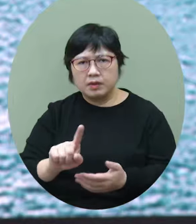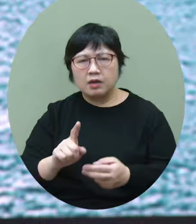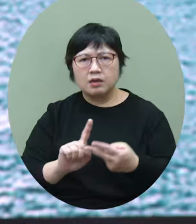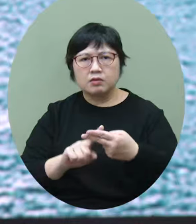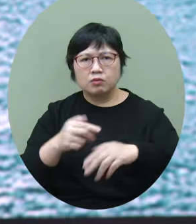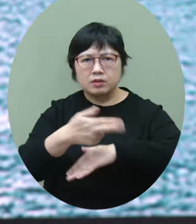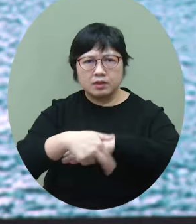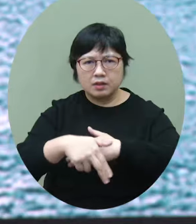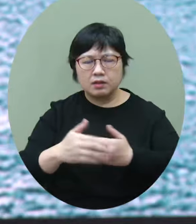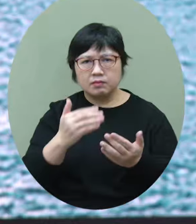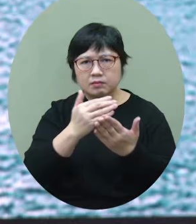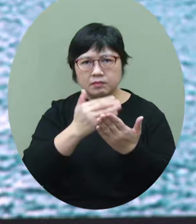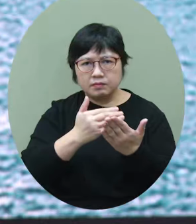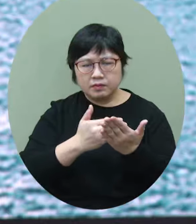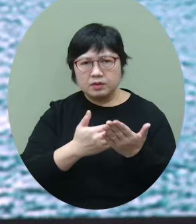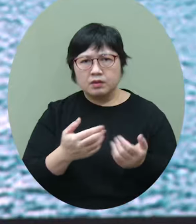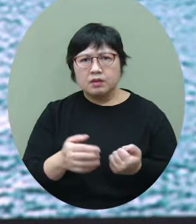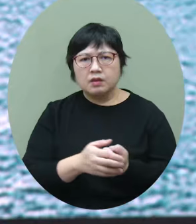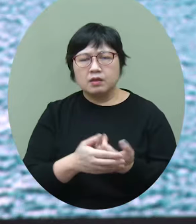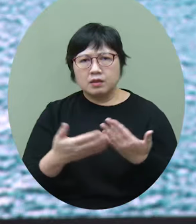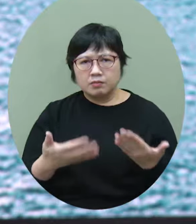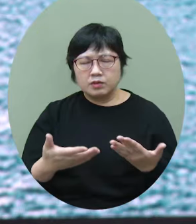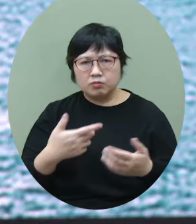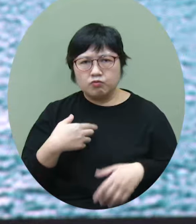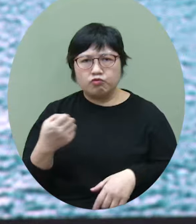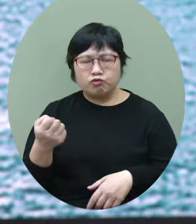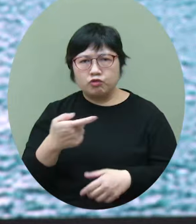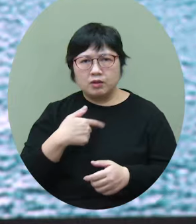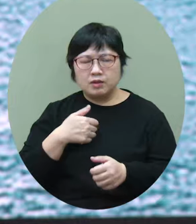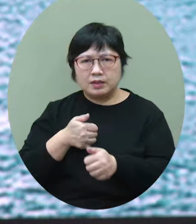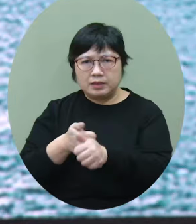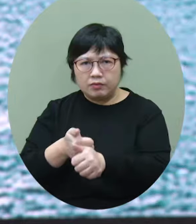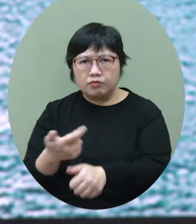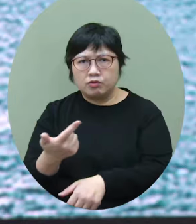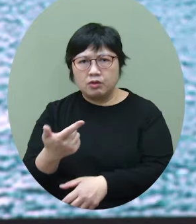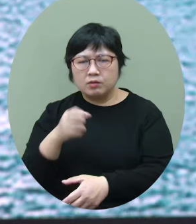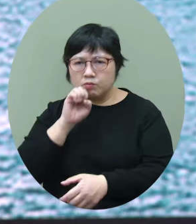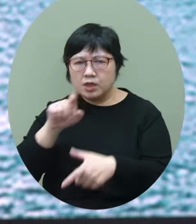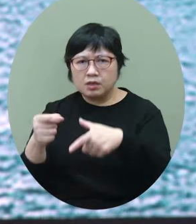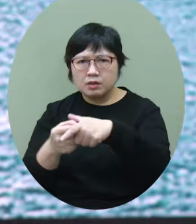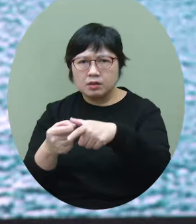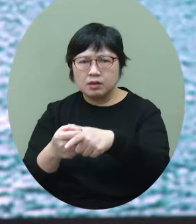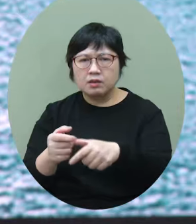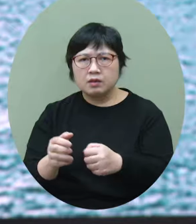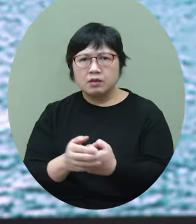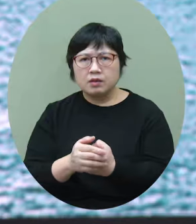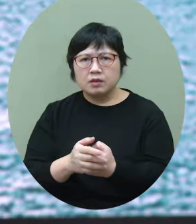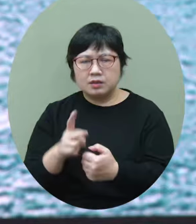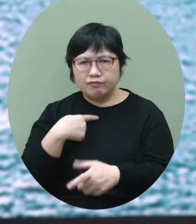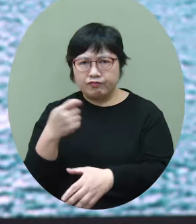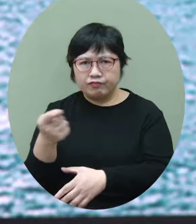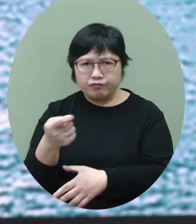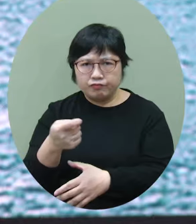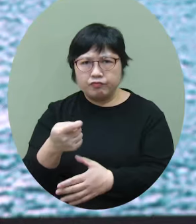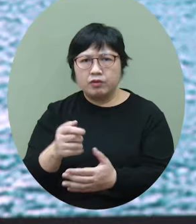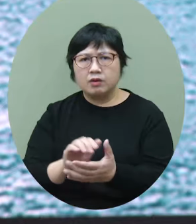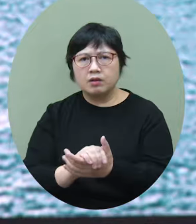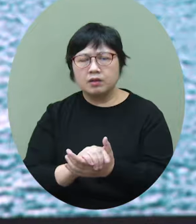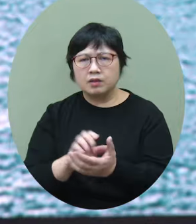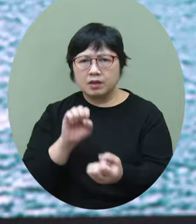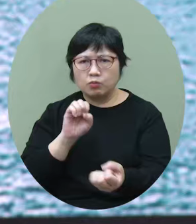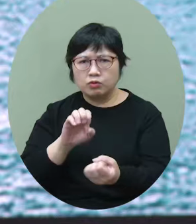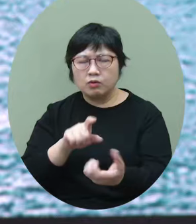次這件事之後我們都會再加緊一點或者跟承辦商說即係 有事，我哋即係一定要盡快有個溝